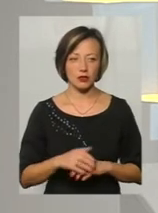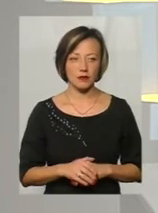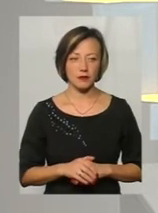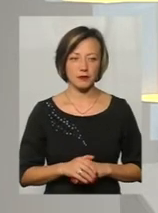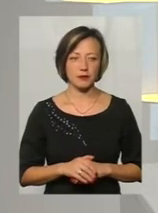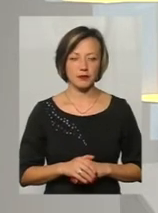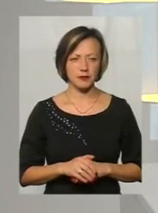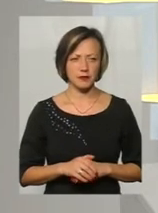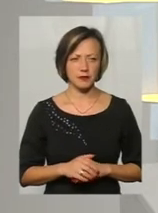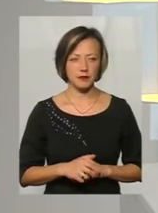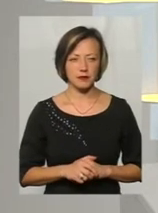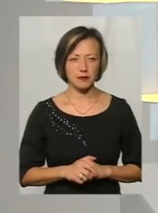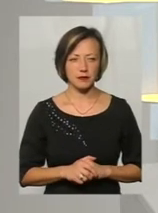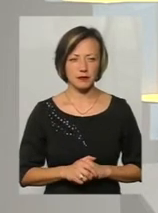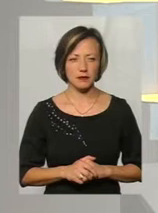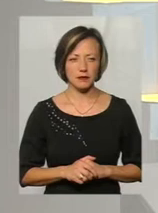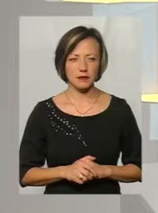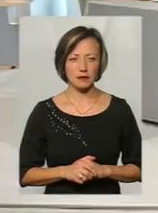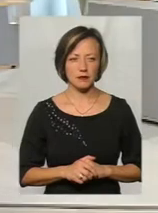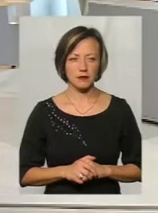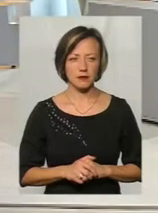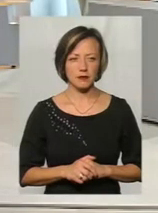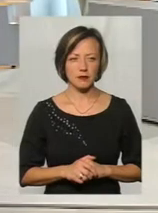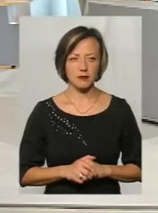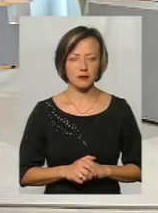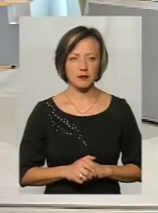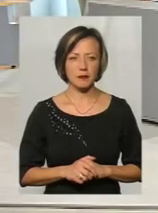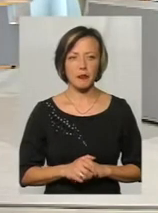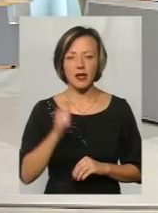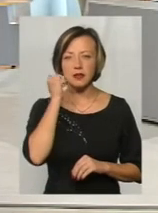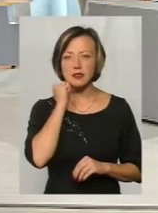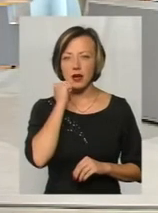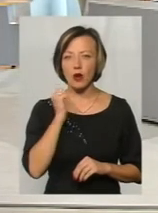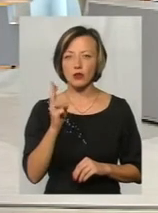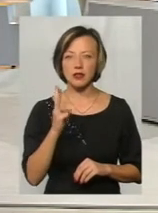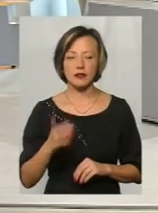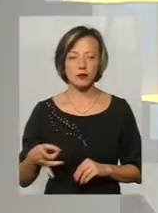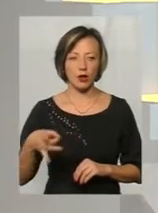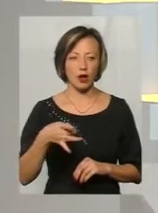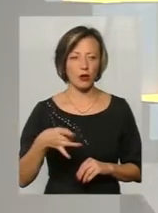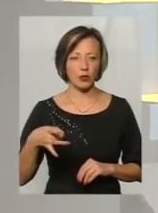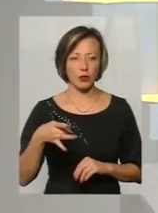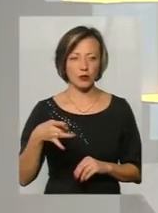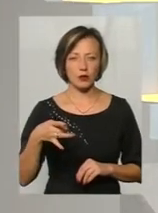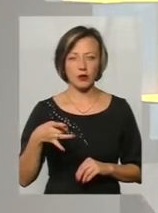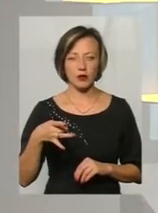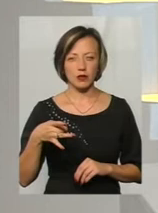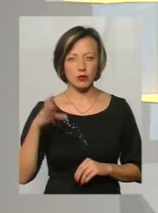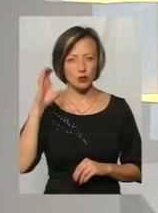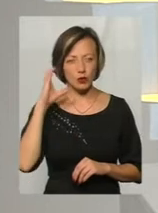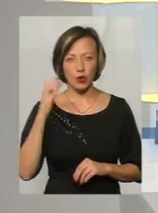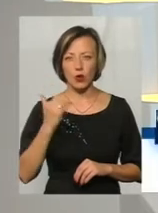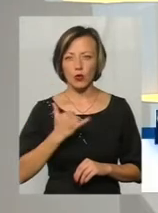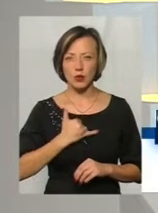Добрий вечір. Добрий вечір. Вас турбує Старокостянтинівського району. Слухаємо ваше питання. У нас є